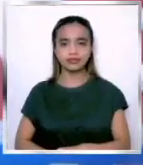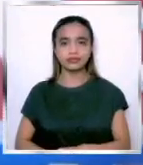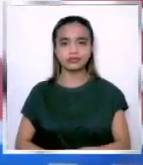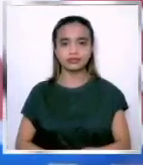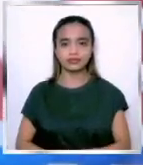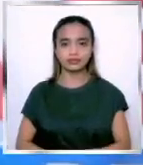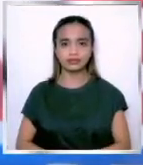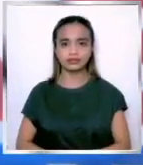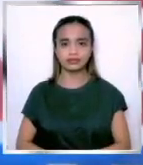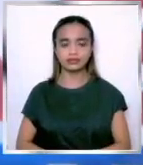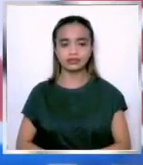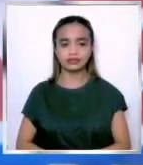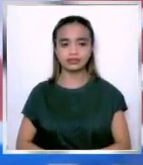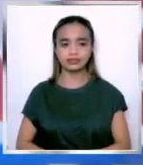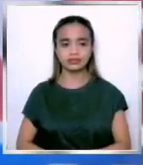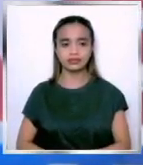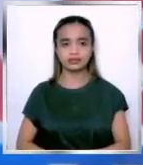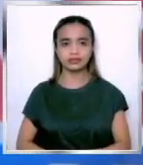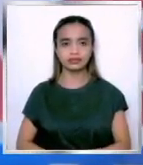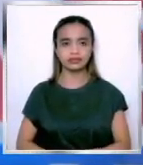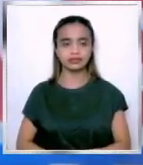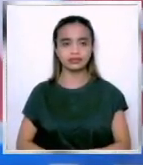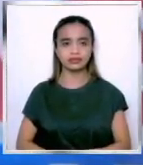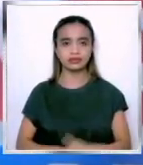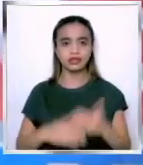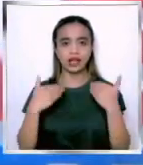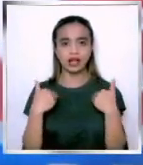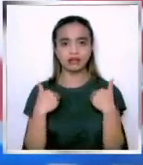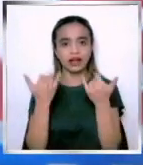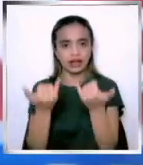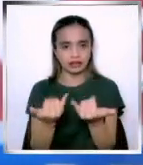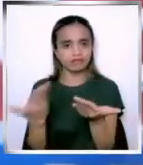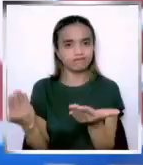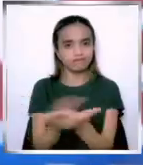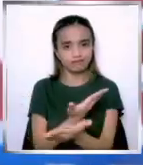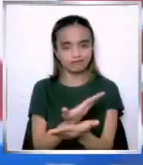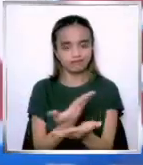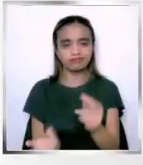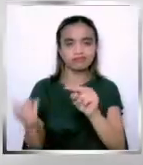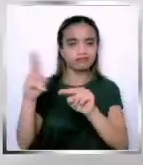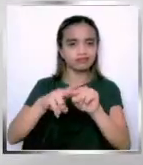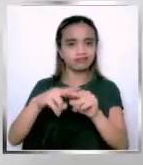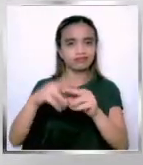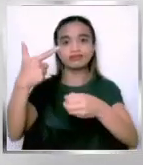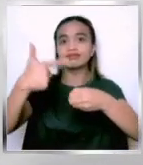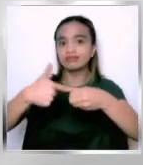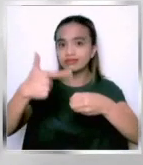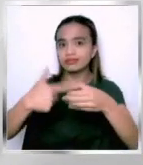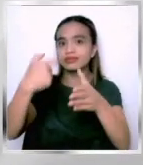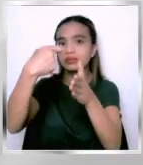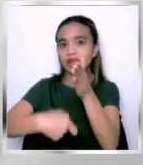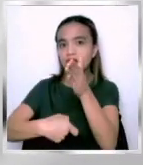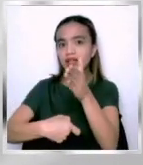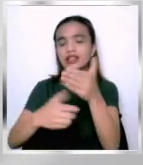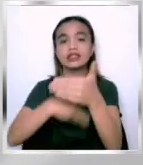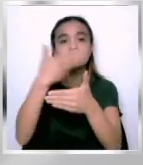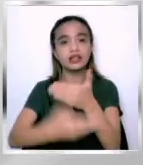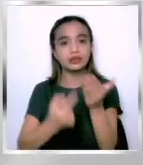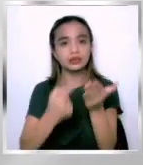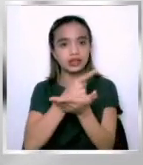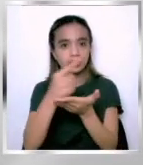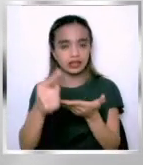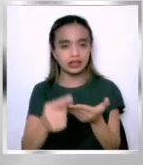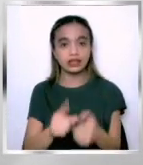Mga Kapuso, may panibagong big-time oil price hike na inaasahan na naman sa susunod na linggo. Ayon sa oil industry sources, 1 peso